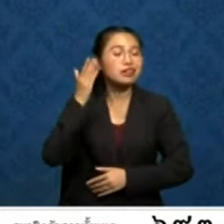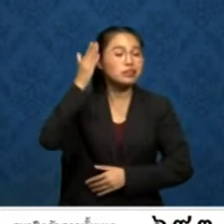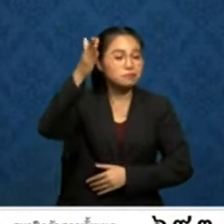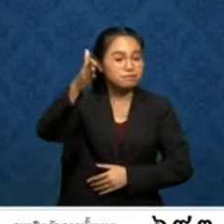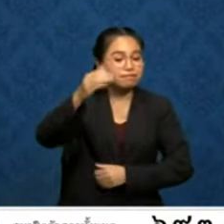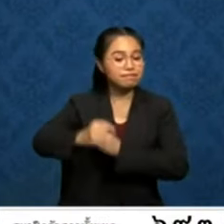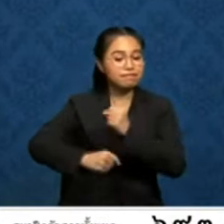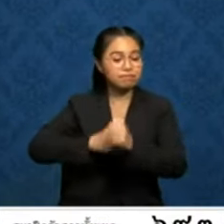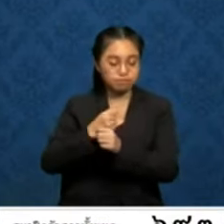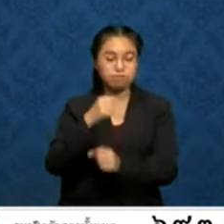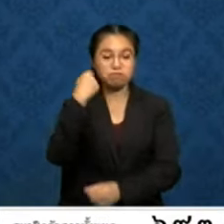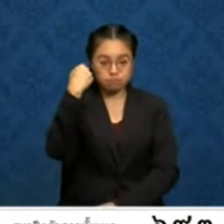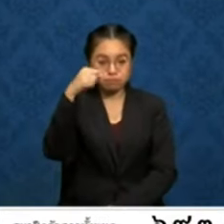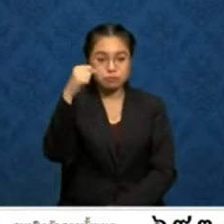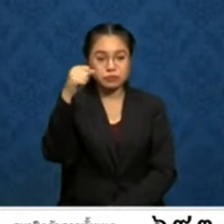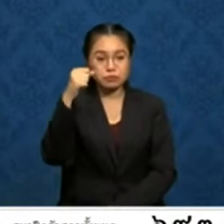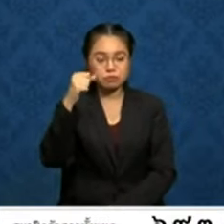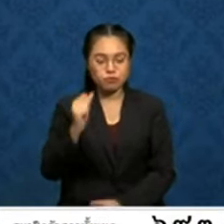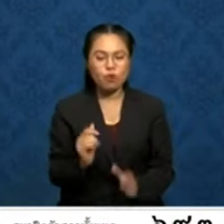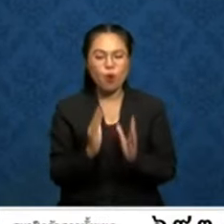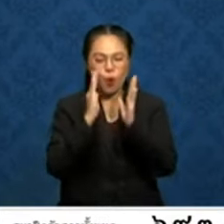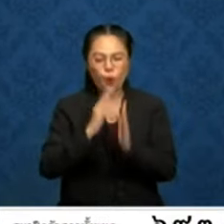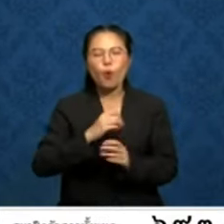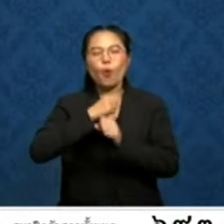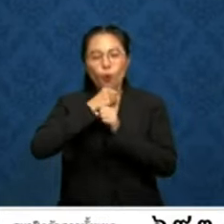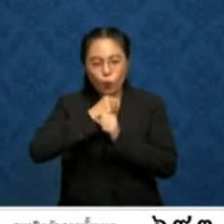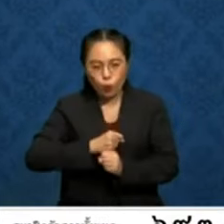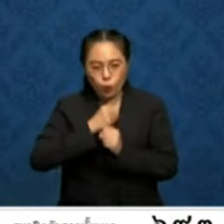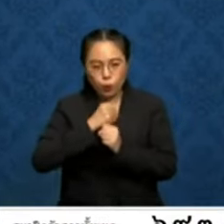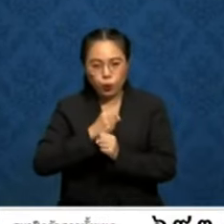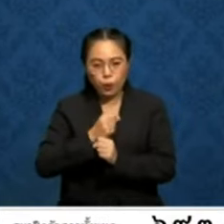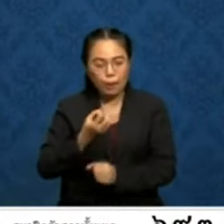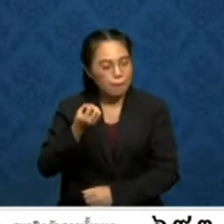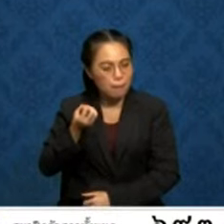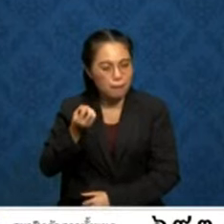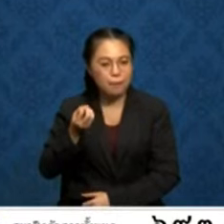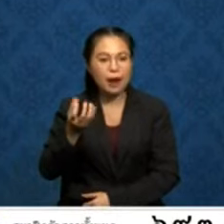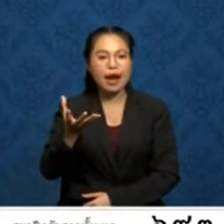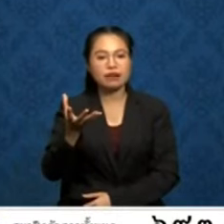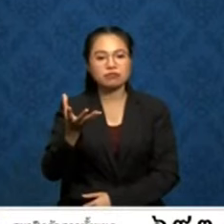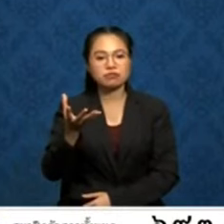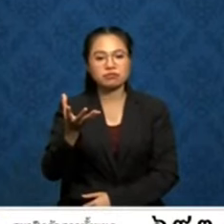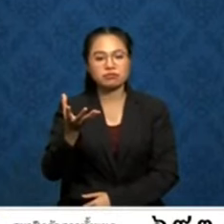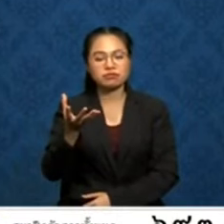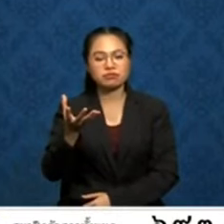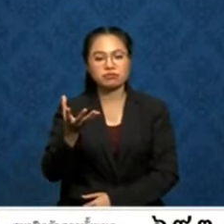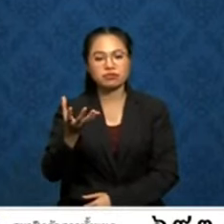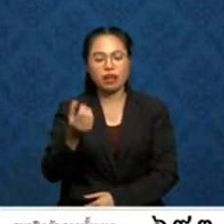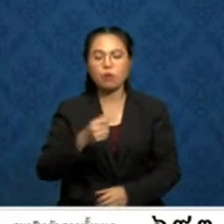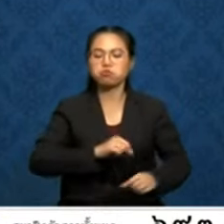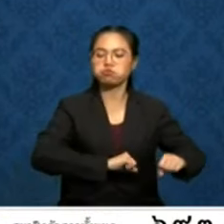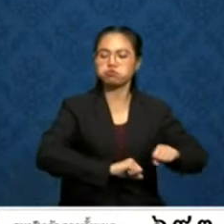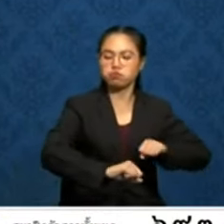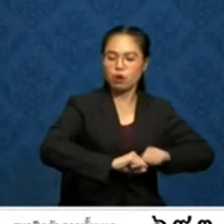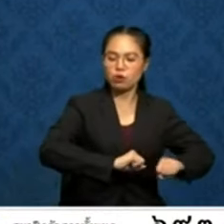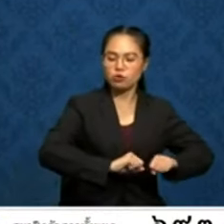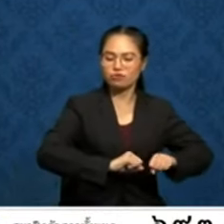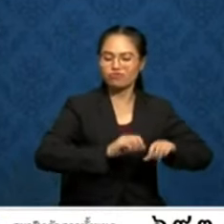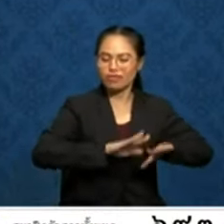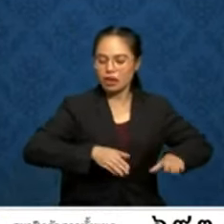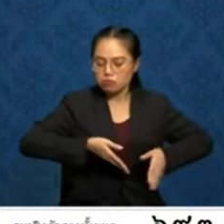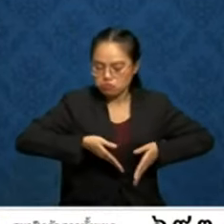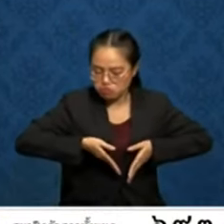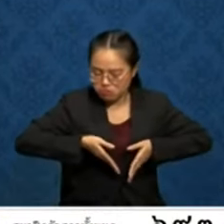าสู่สังคมสูงวัยแบบสุดยอด Super Age Society ในขณะที่มีอัตราการเกิดลดล